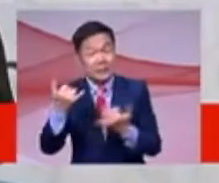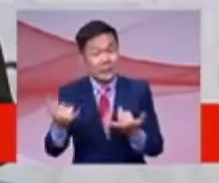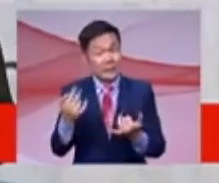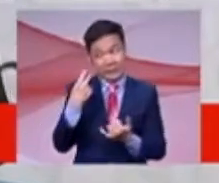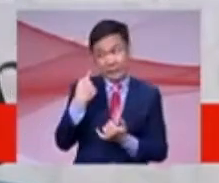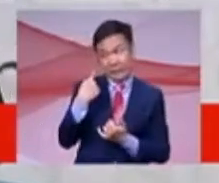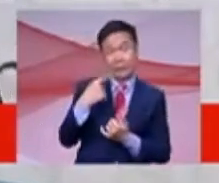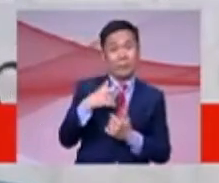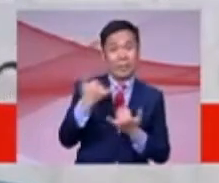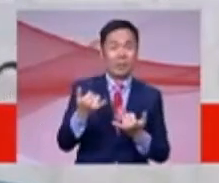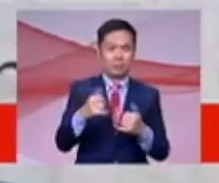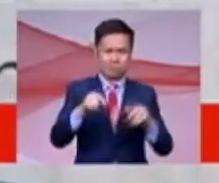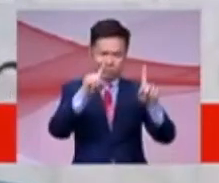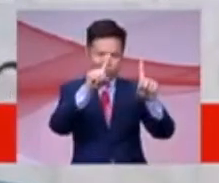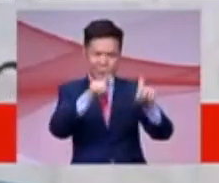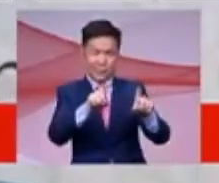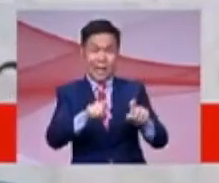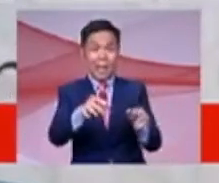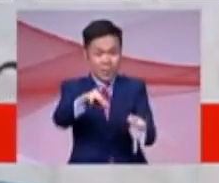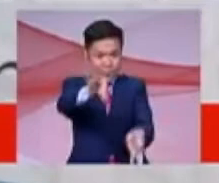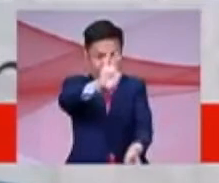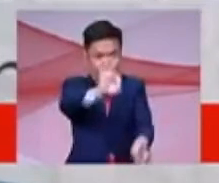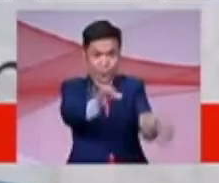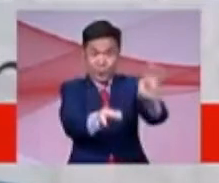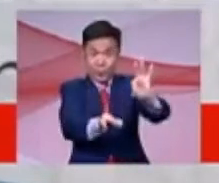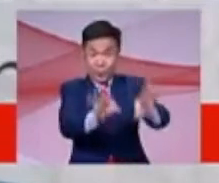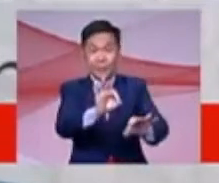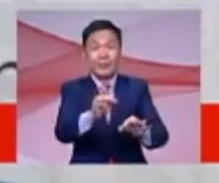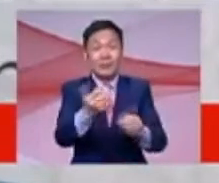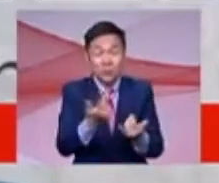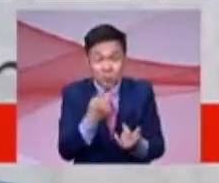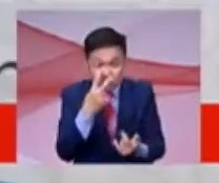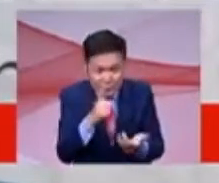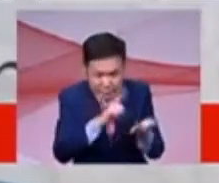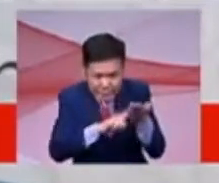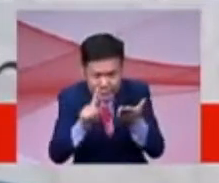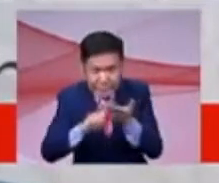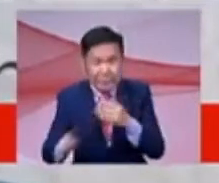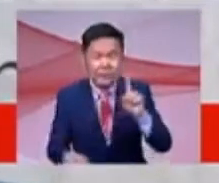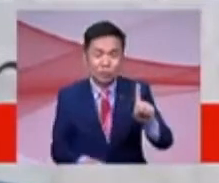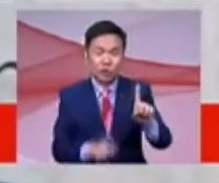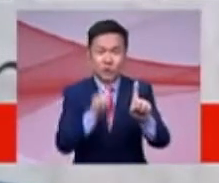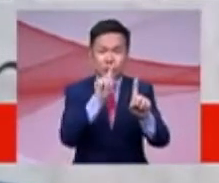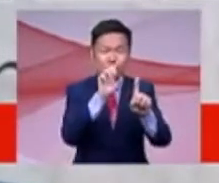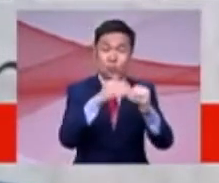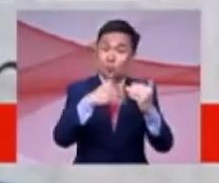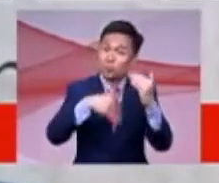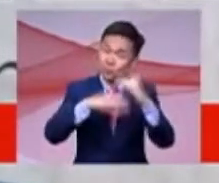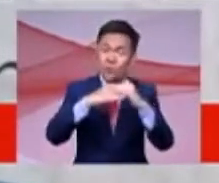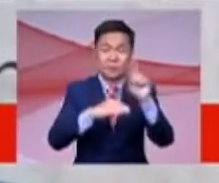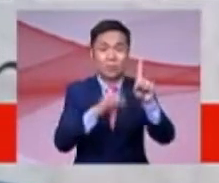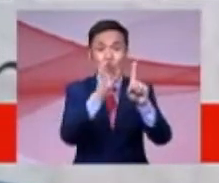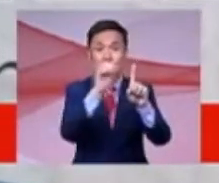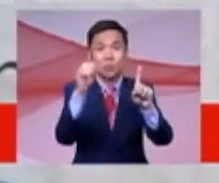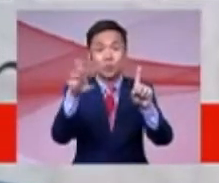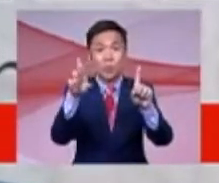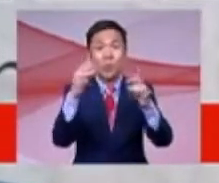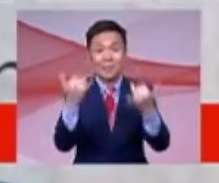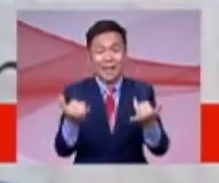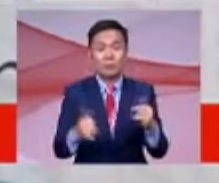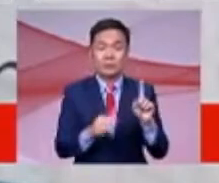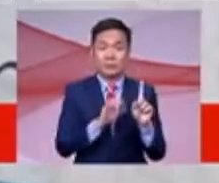akan menggunakan makmal-makmal yang sedia ada untuk tingkatkan kepada 100,000. Sekarang ini kita ada keupayaan